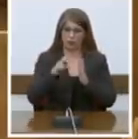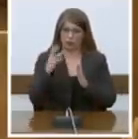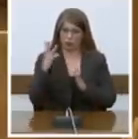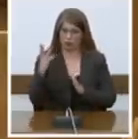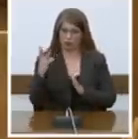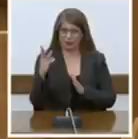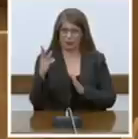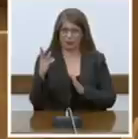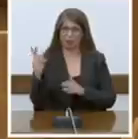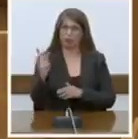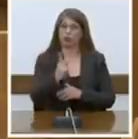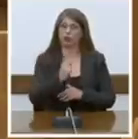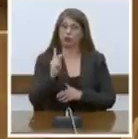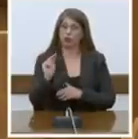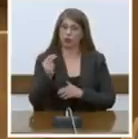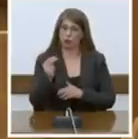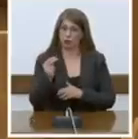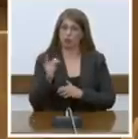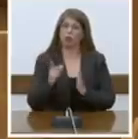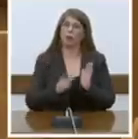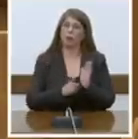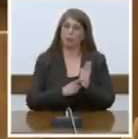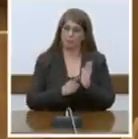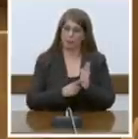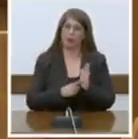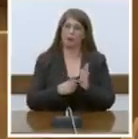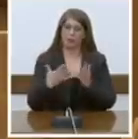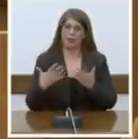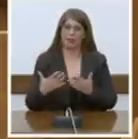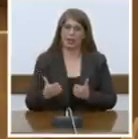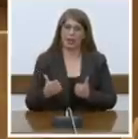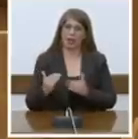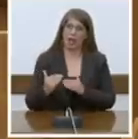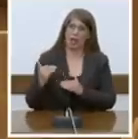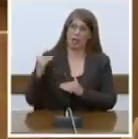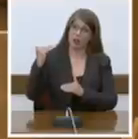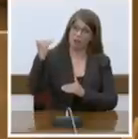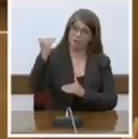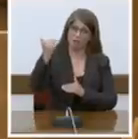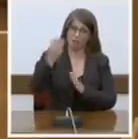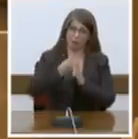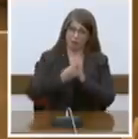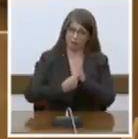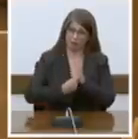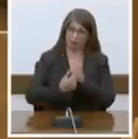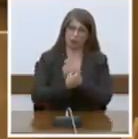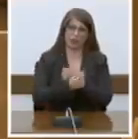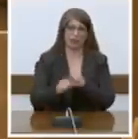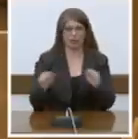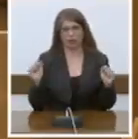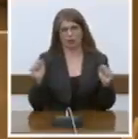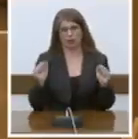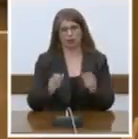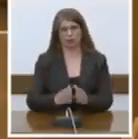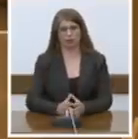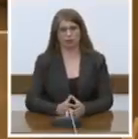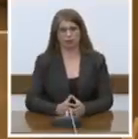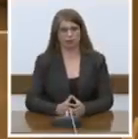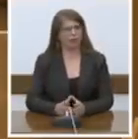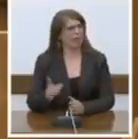το Κοινοβούλιο πρέπει να είναι αναβαθμισμένο και ανεξάρτητο. Να μην